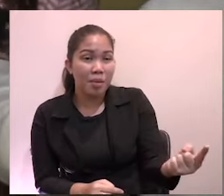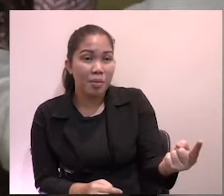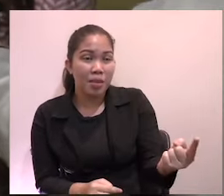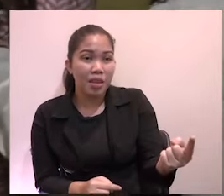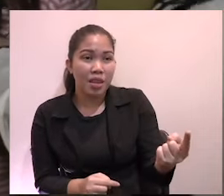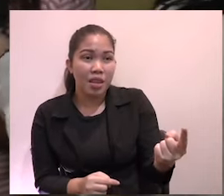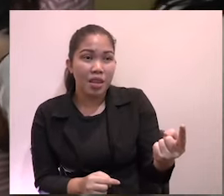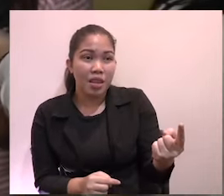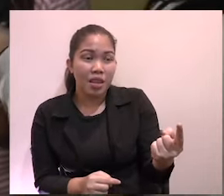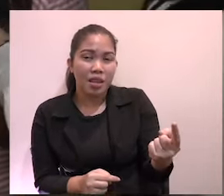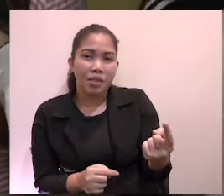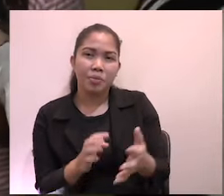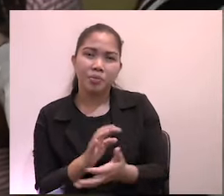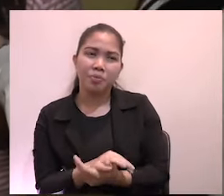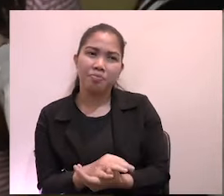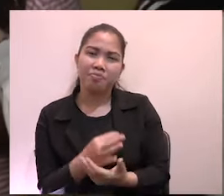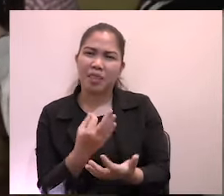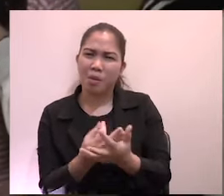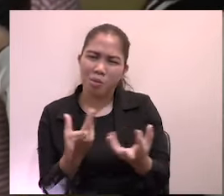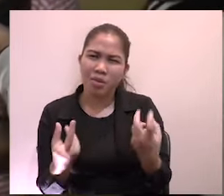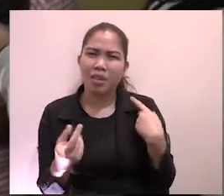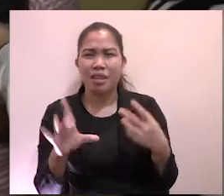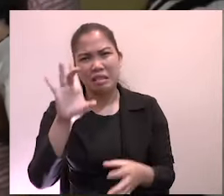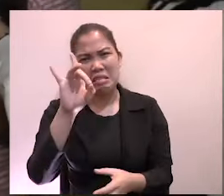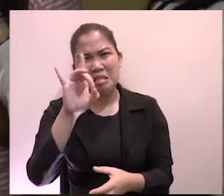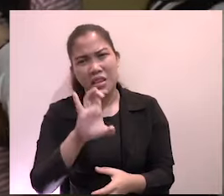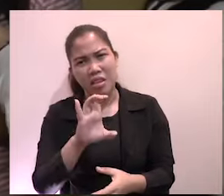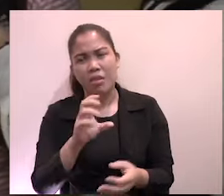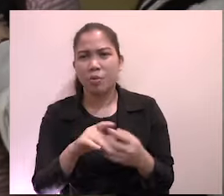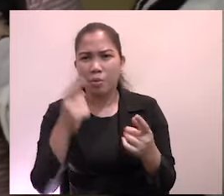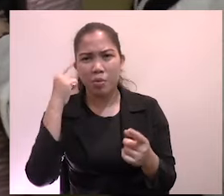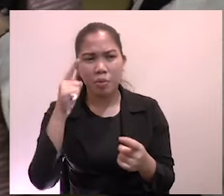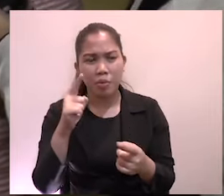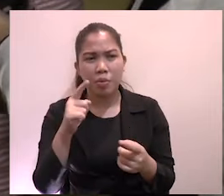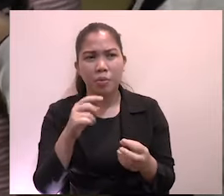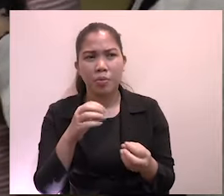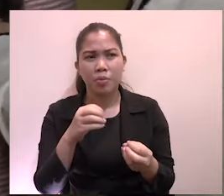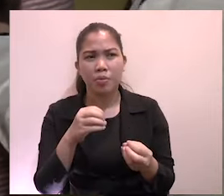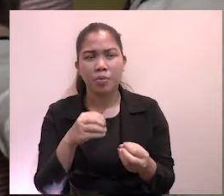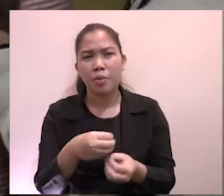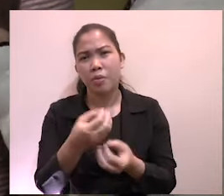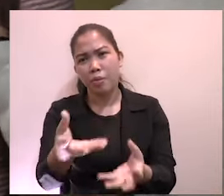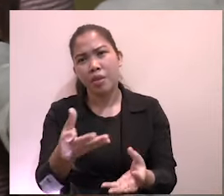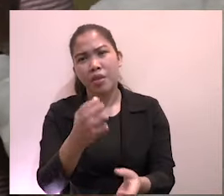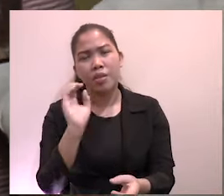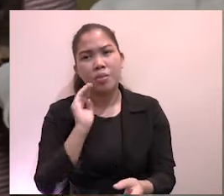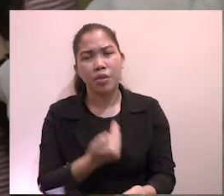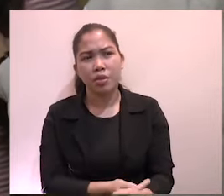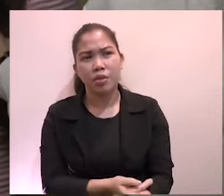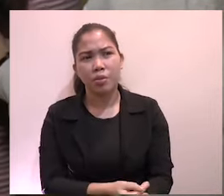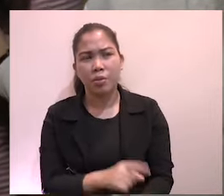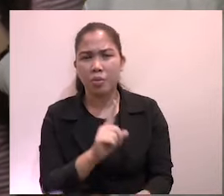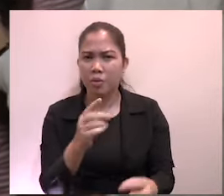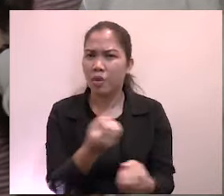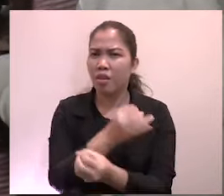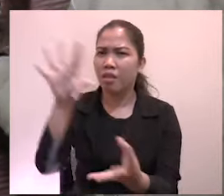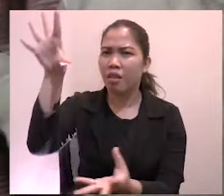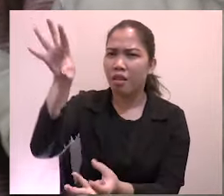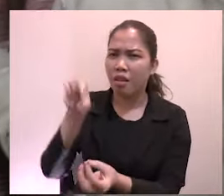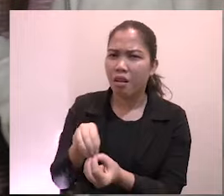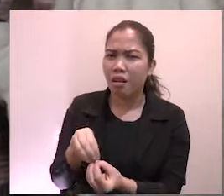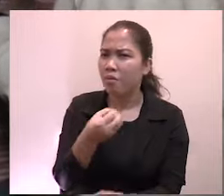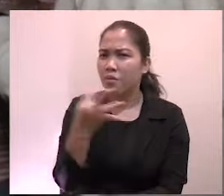gastos natin sa isang araw, 800 dahil ang baon na nga lang ng ano mong mga anak mo. Kaya sabihin mo lang isa-isa para mag-total natin, ang baon,